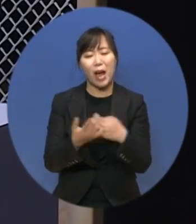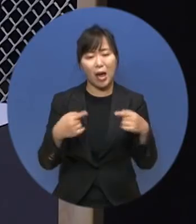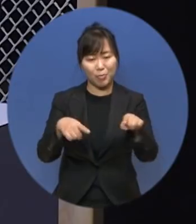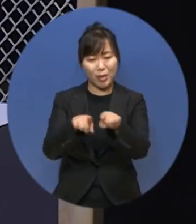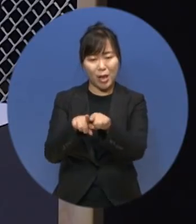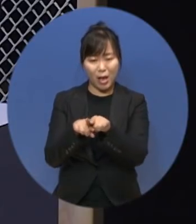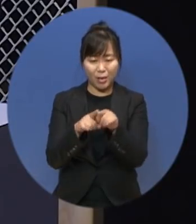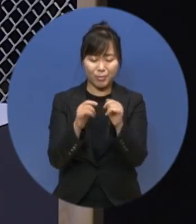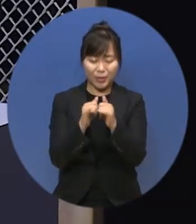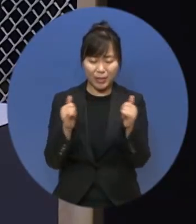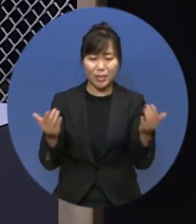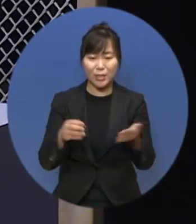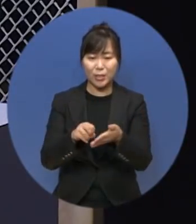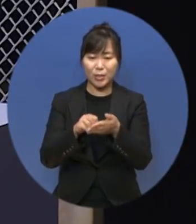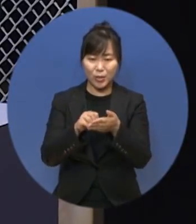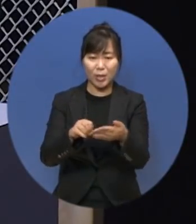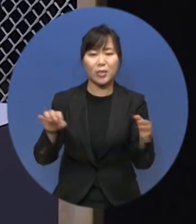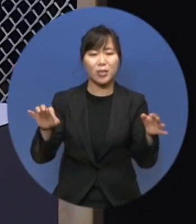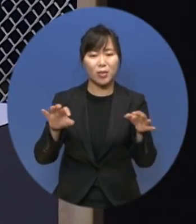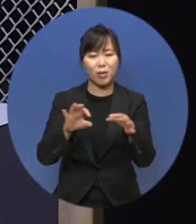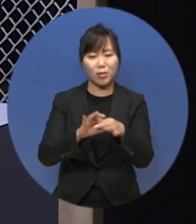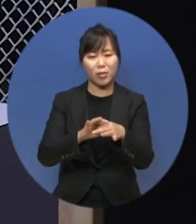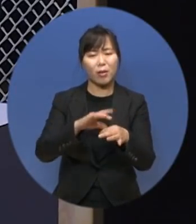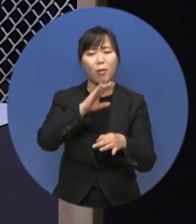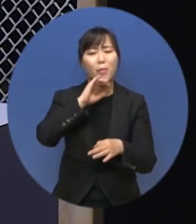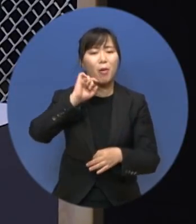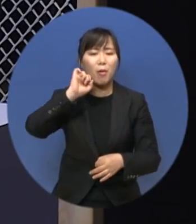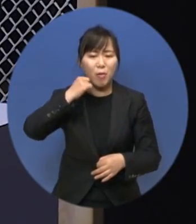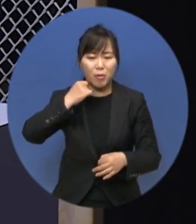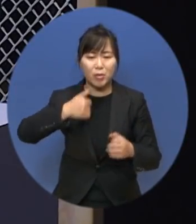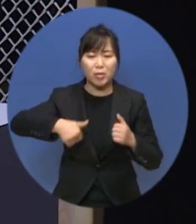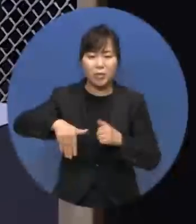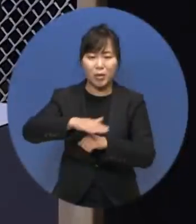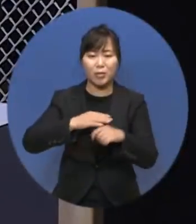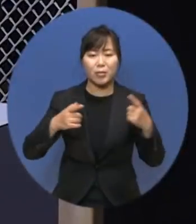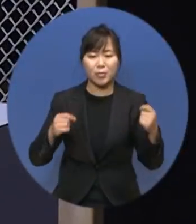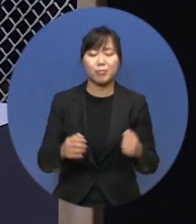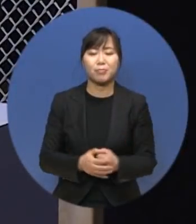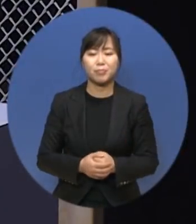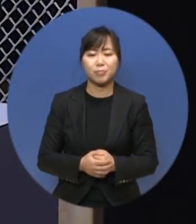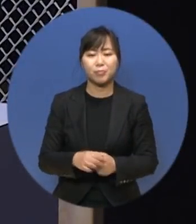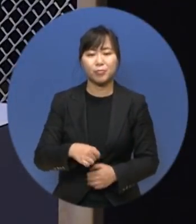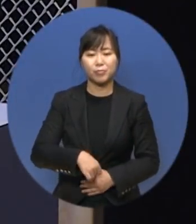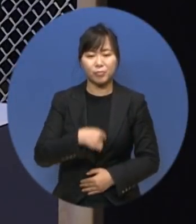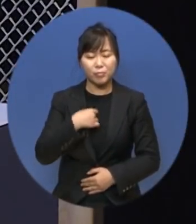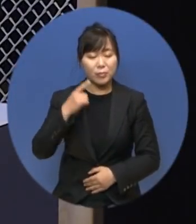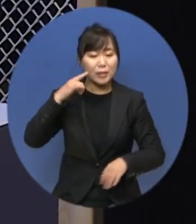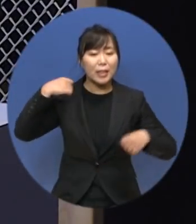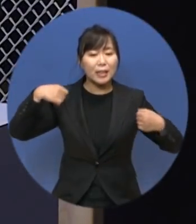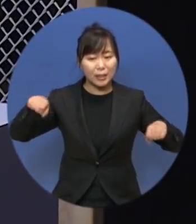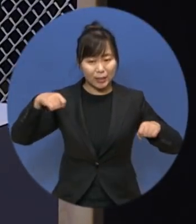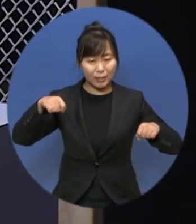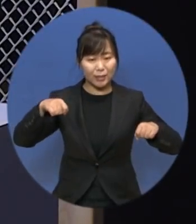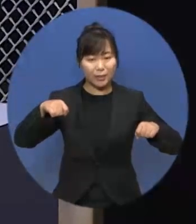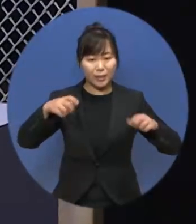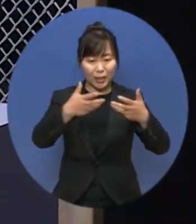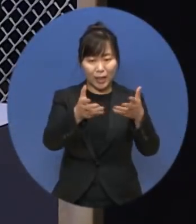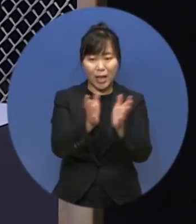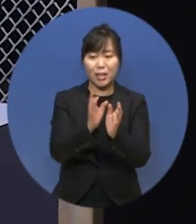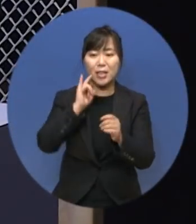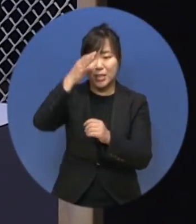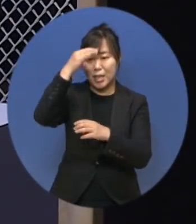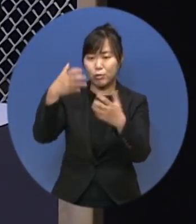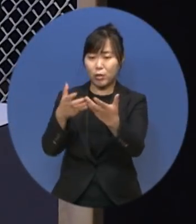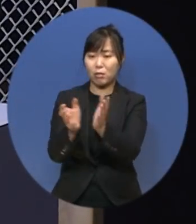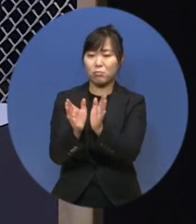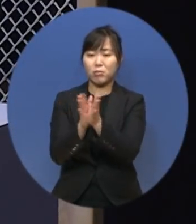하는 분들이 그 취업과 연계되기가 가장 어려운 상황인 것 같아요. 사실 극단이나 예술단들은